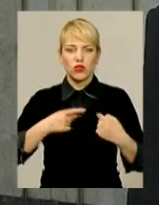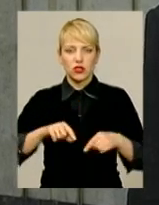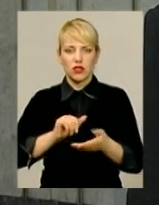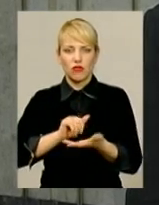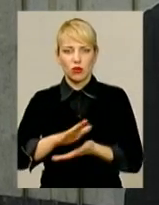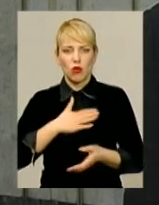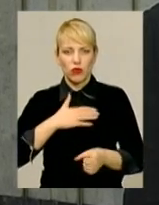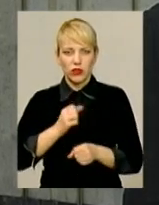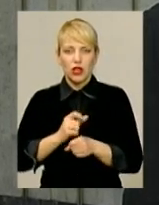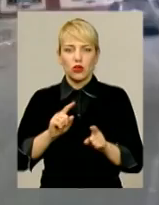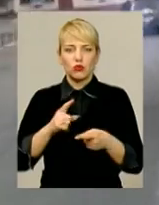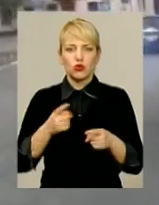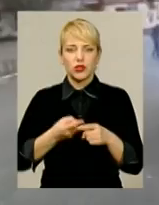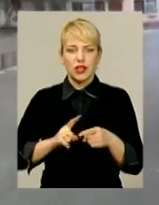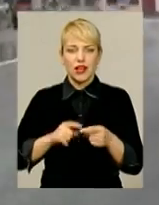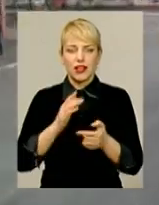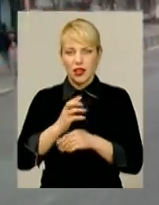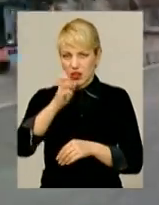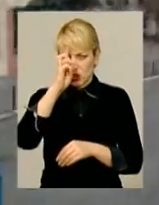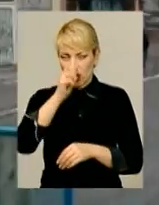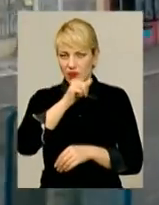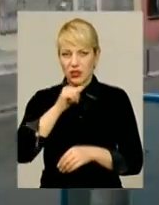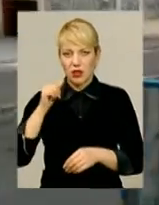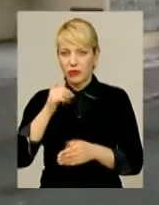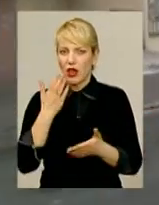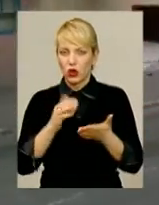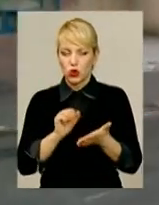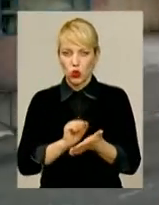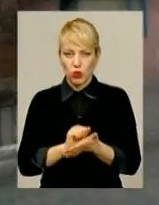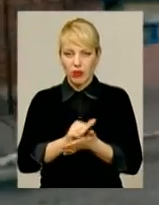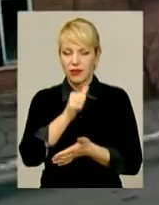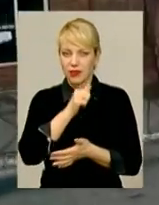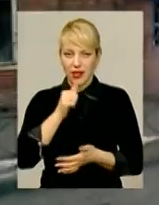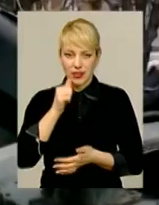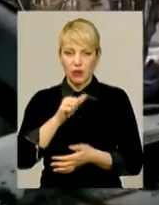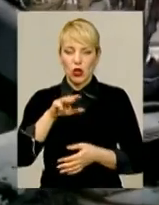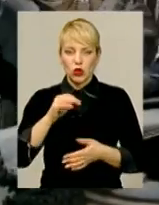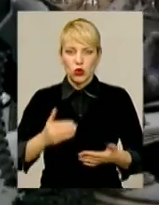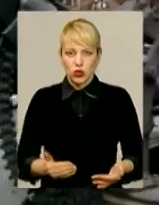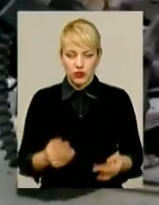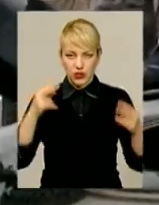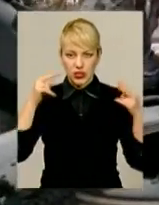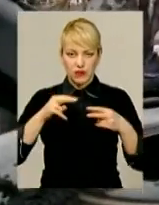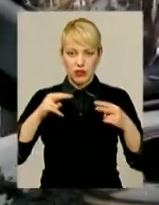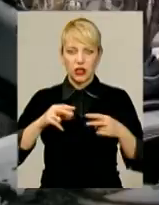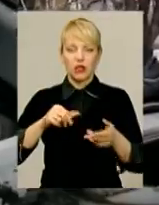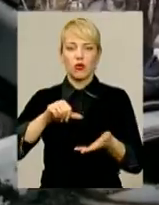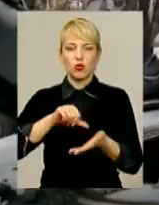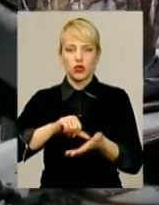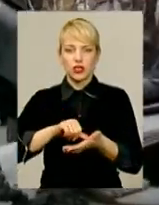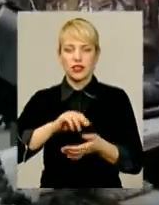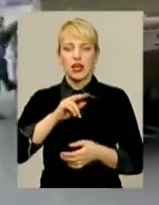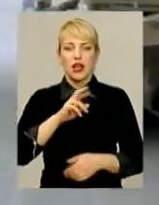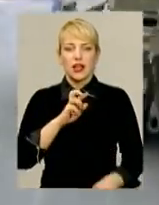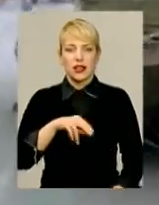що це все є державною таємницею. Якщо документи під грифом «секретно», «табу», то живі свідки участі хлопців у боях під Дебальцевим